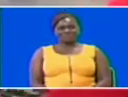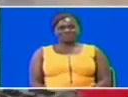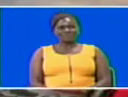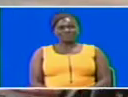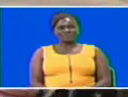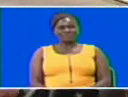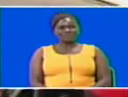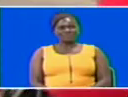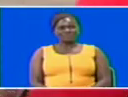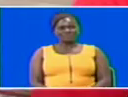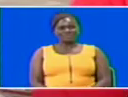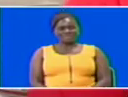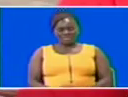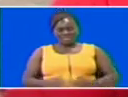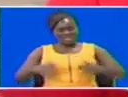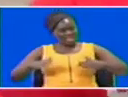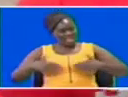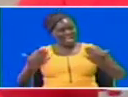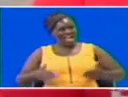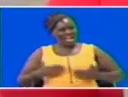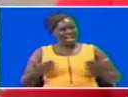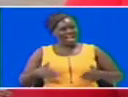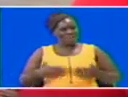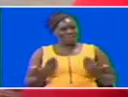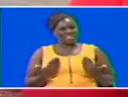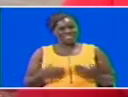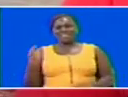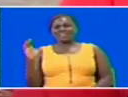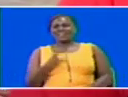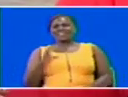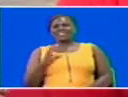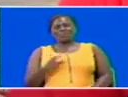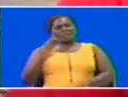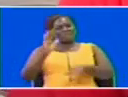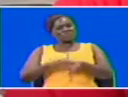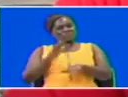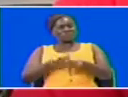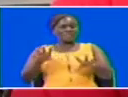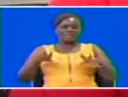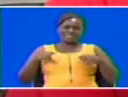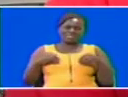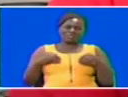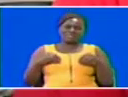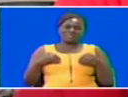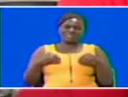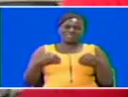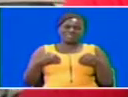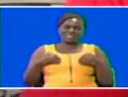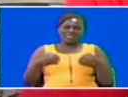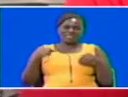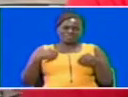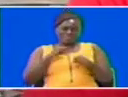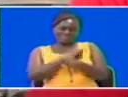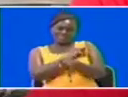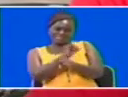The good stuff, we are very grateful that we are in the road and the customers are responding very well to ourselves. It's very well designed, the new